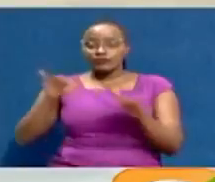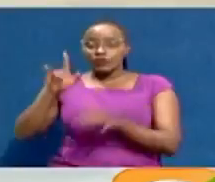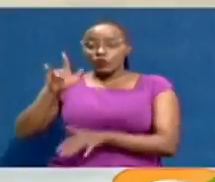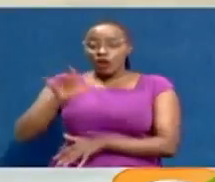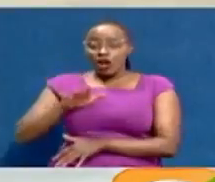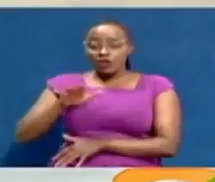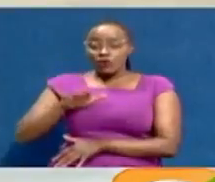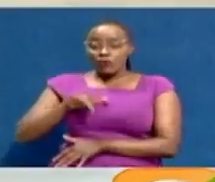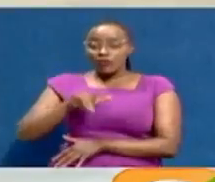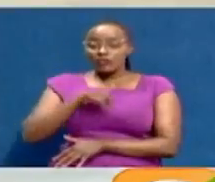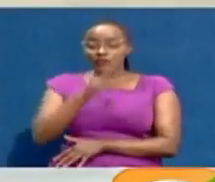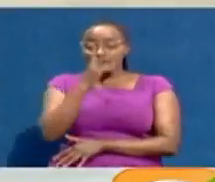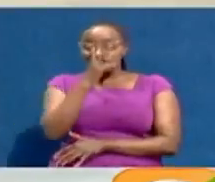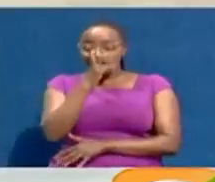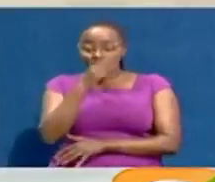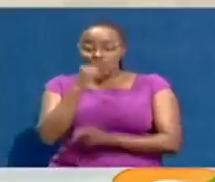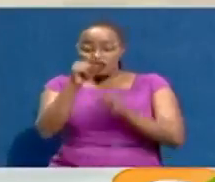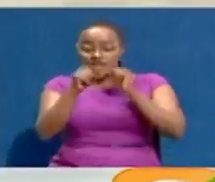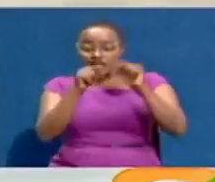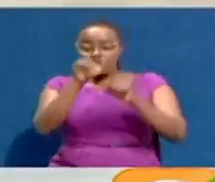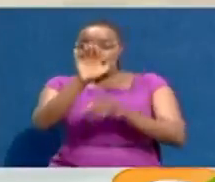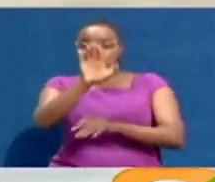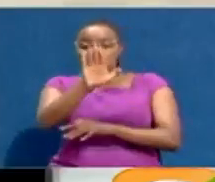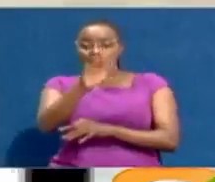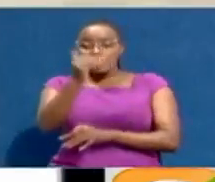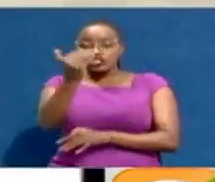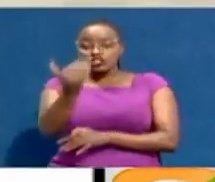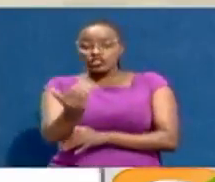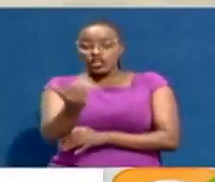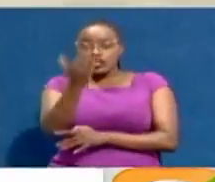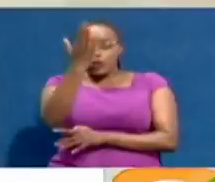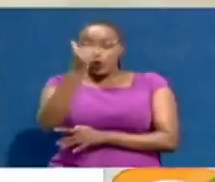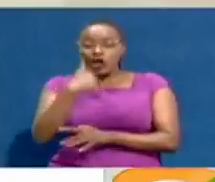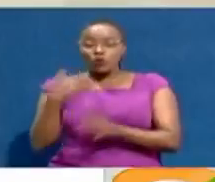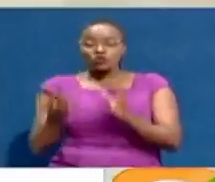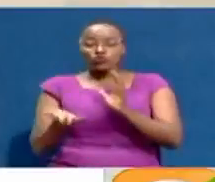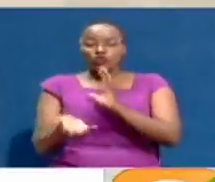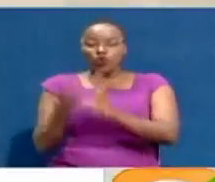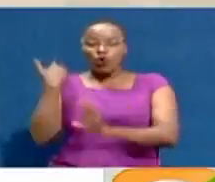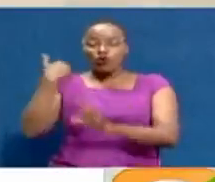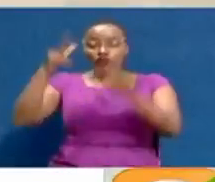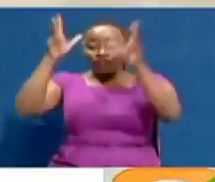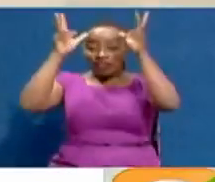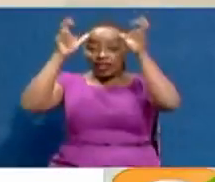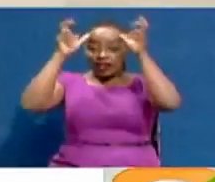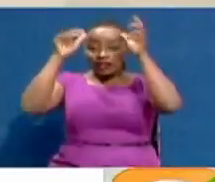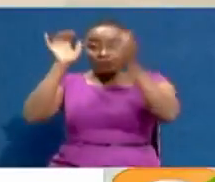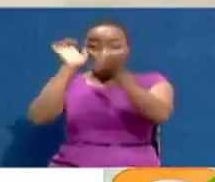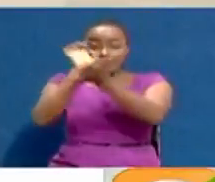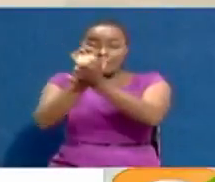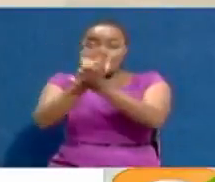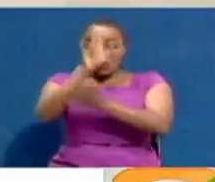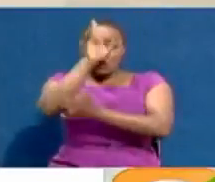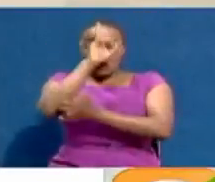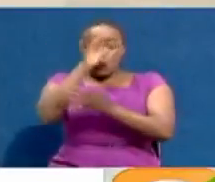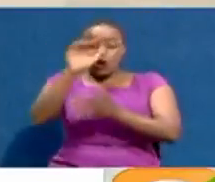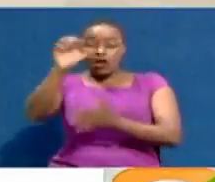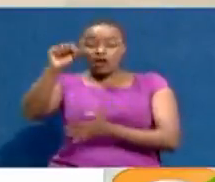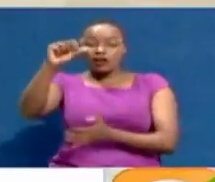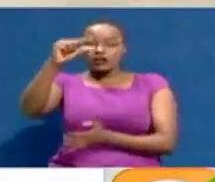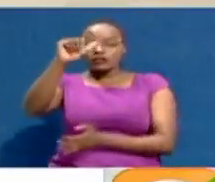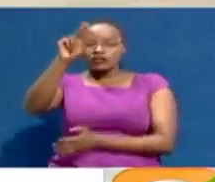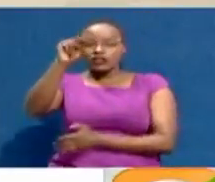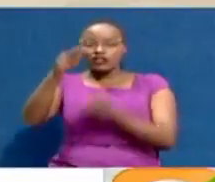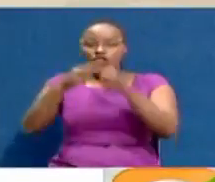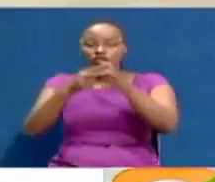Mwanamke mmoja anatuhumiwa kwa kumuua mwanawe kwa madai kuwa alikuwa akiondoa mapepo atasalia katika seli za polisi huko Sagana kwa